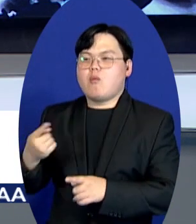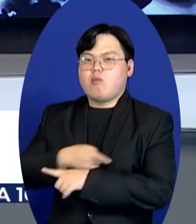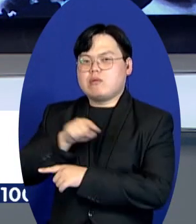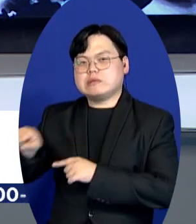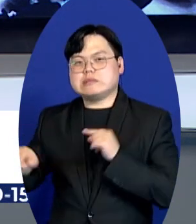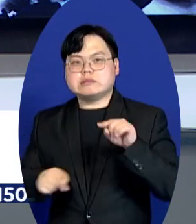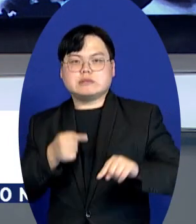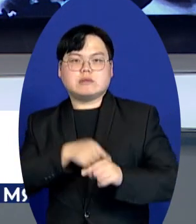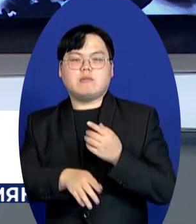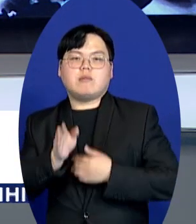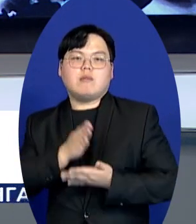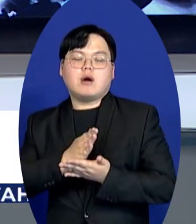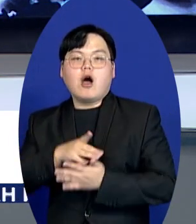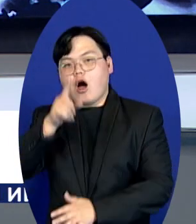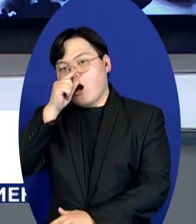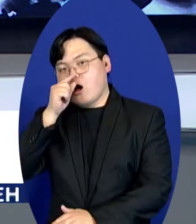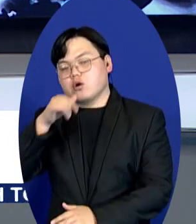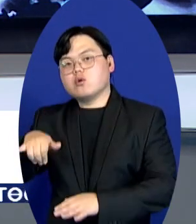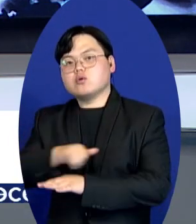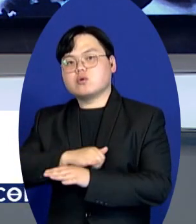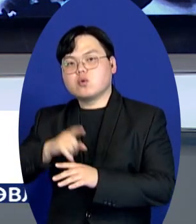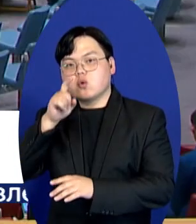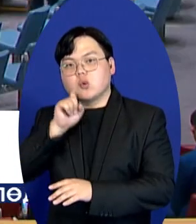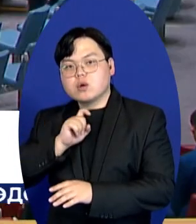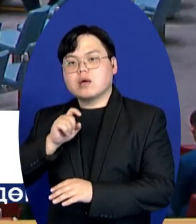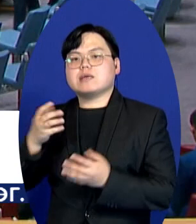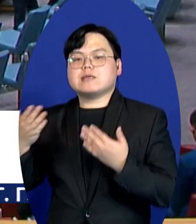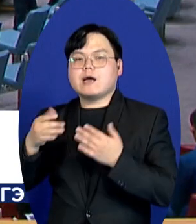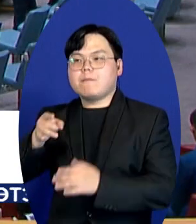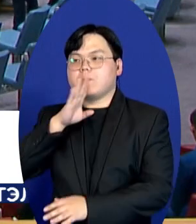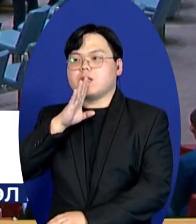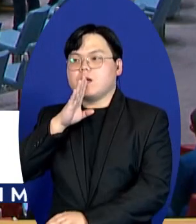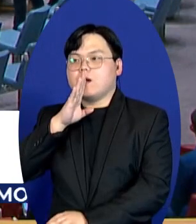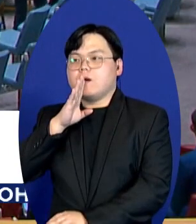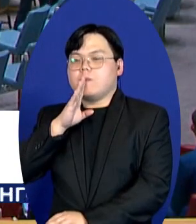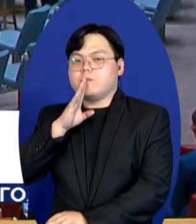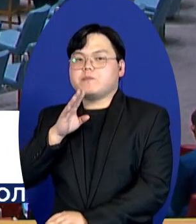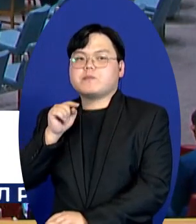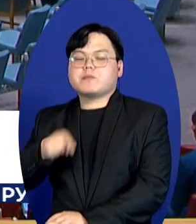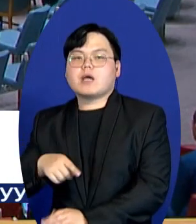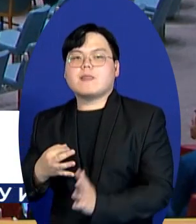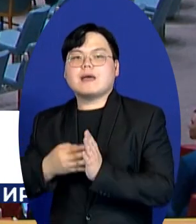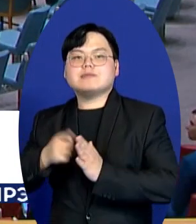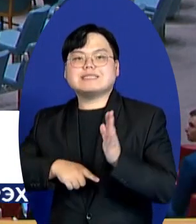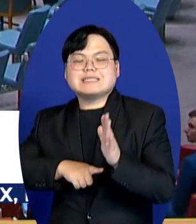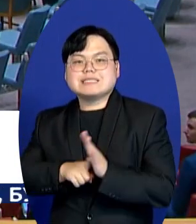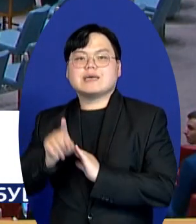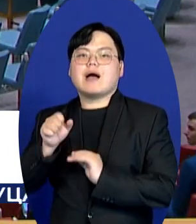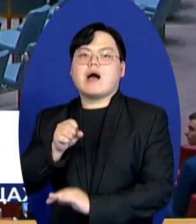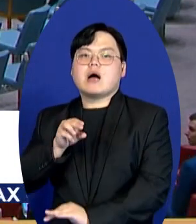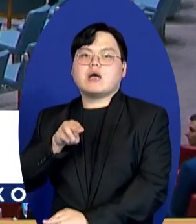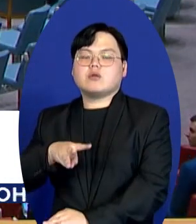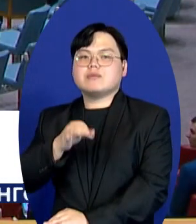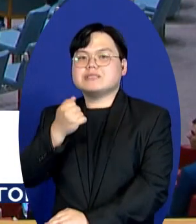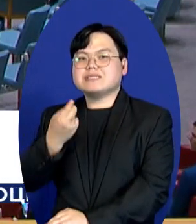зөвлөлийн хуралдааныг Орсын хүсэлтээр зарлан хуралдуулж байгаа мэнэ. Энэ сарын эхнээс Запорожийн атом зэрэглэл станцын ойр